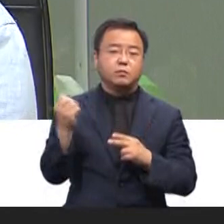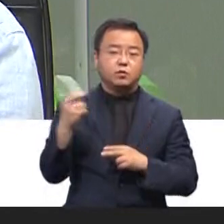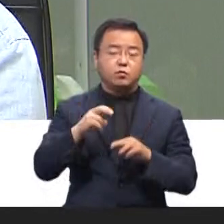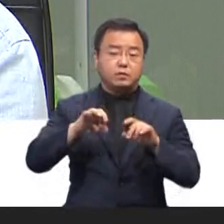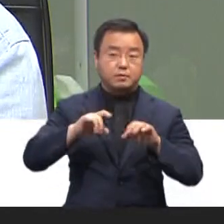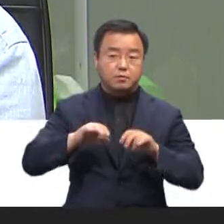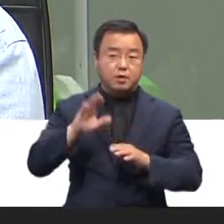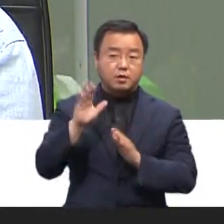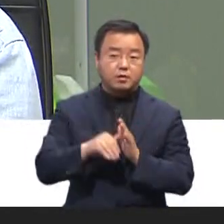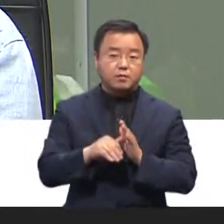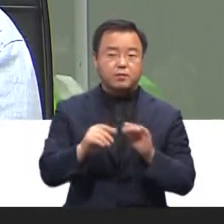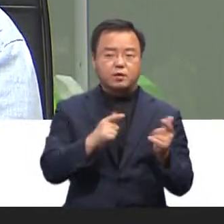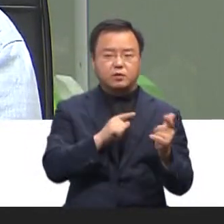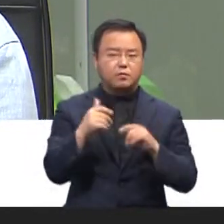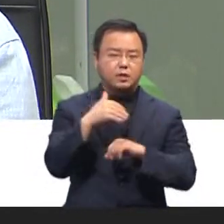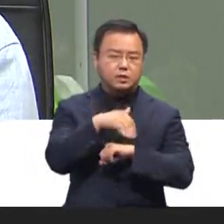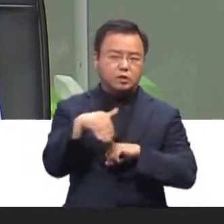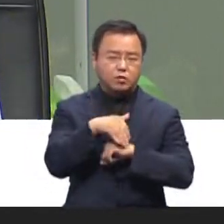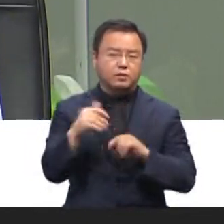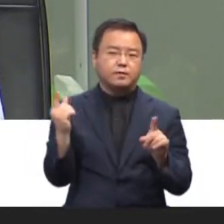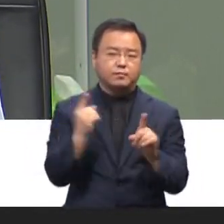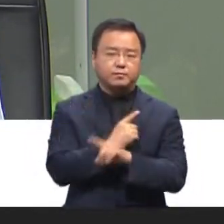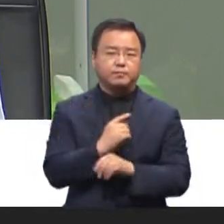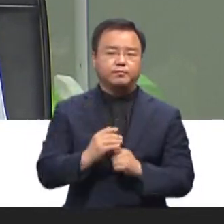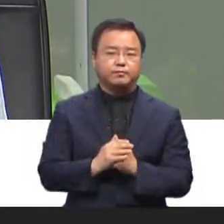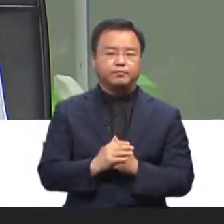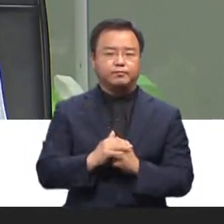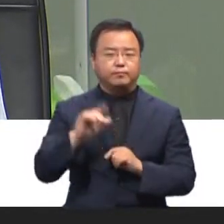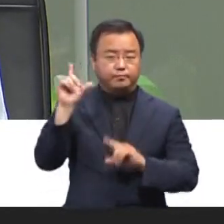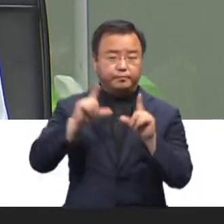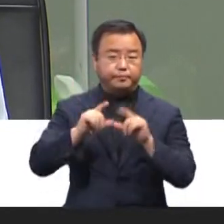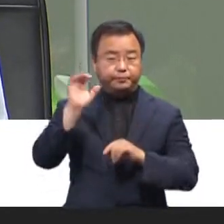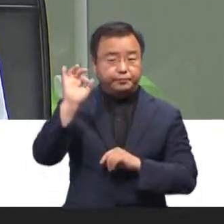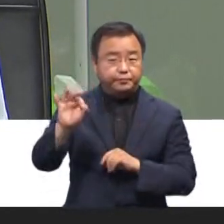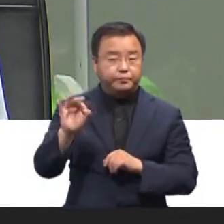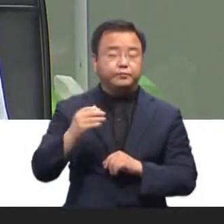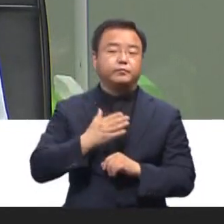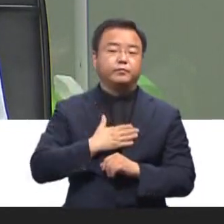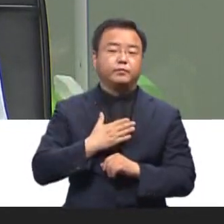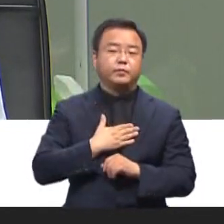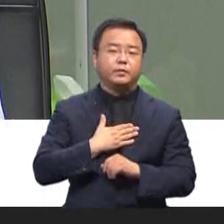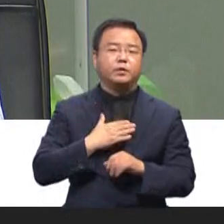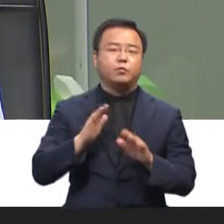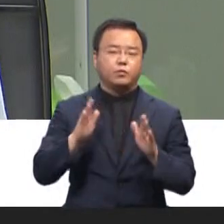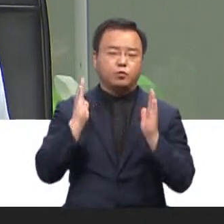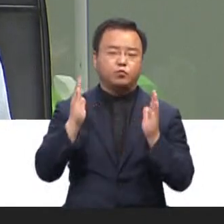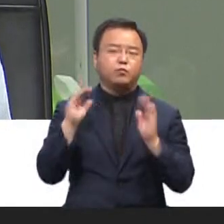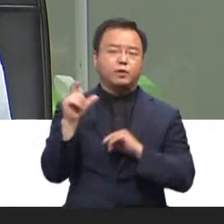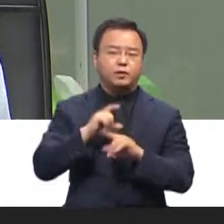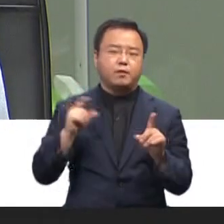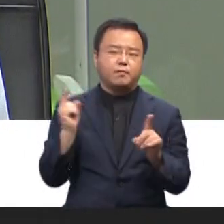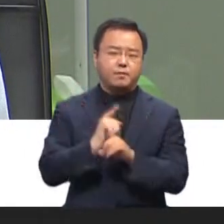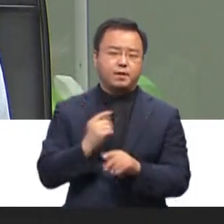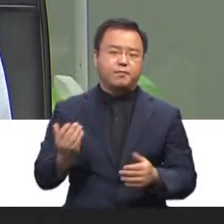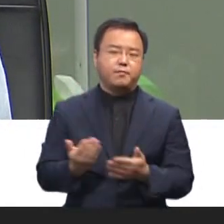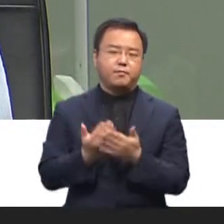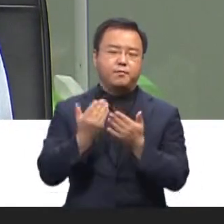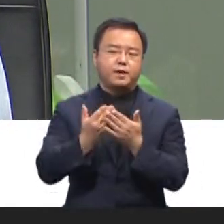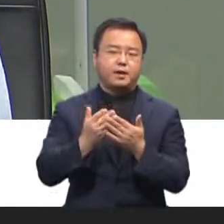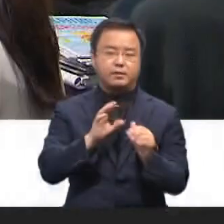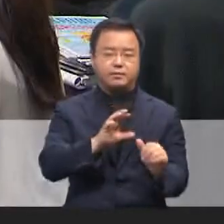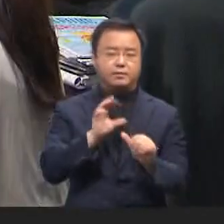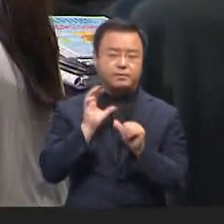입력을 하든 할 수 있는 형태로 좀 많이 설계를 했습니다. 그런 것들을 보면서 저도 이제 그 수업을 더 개선해 나가는데 좀